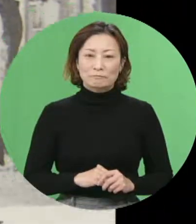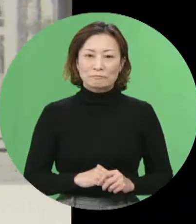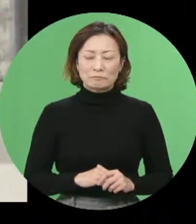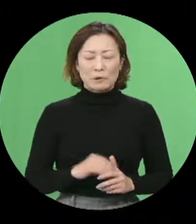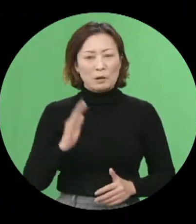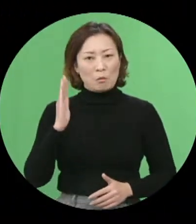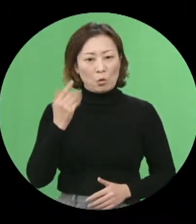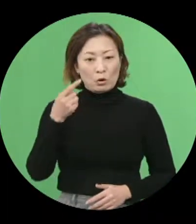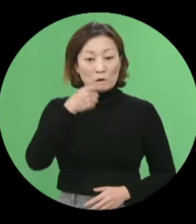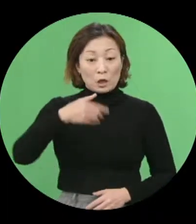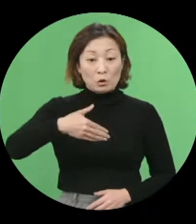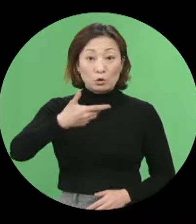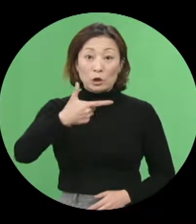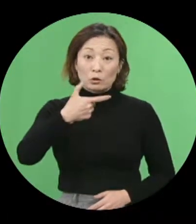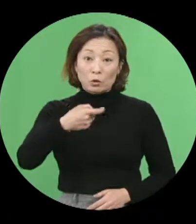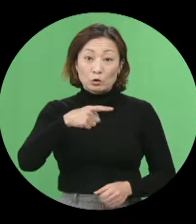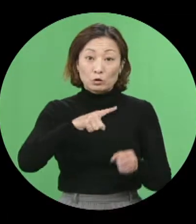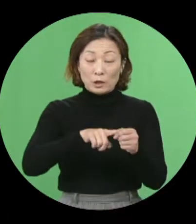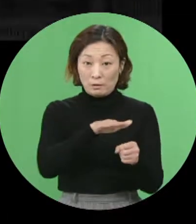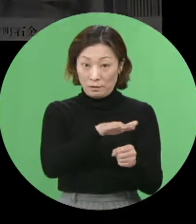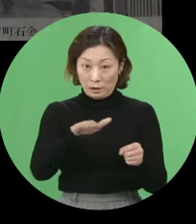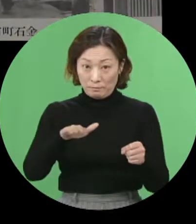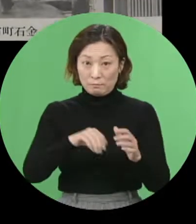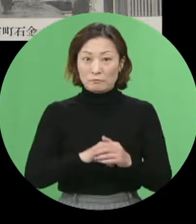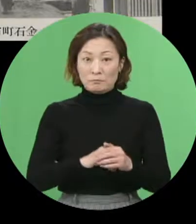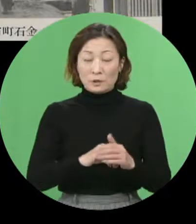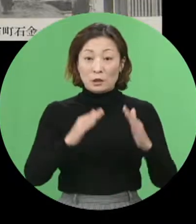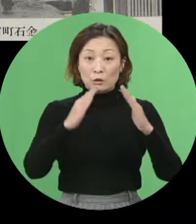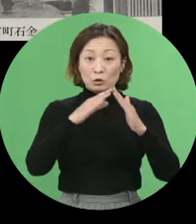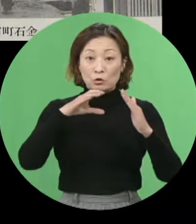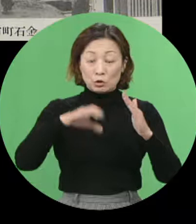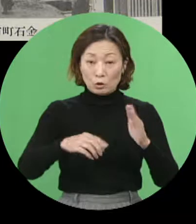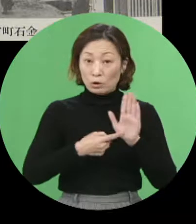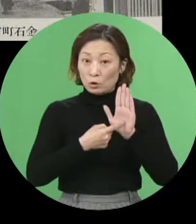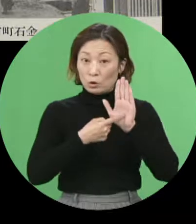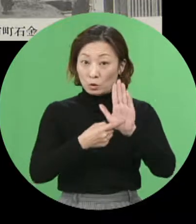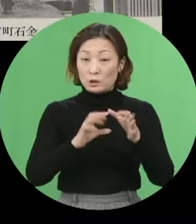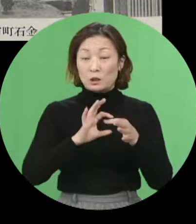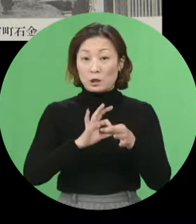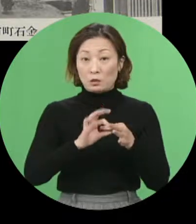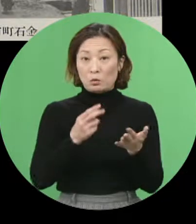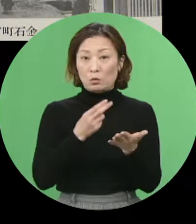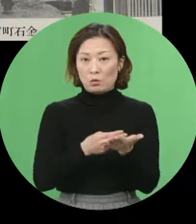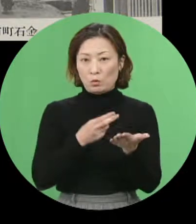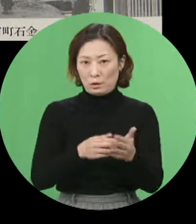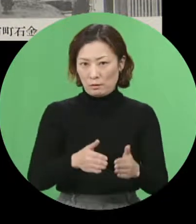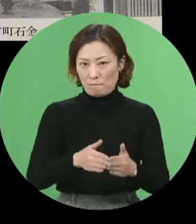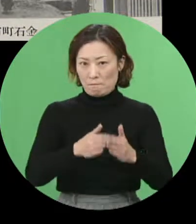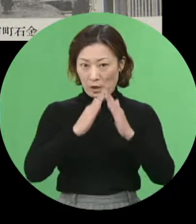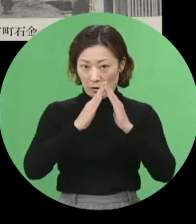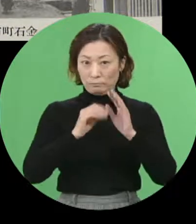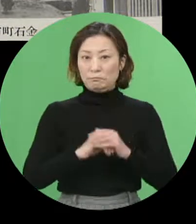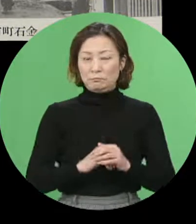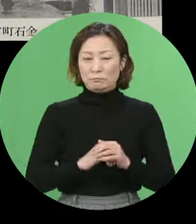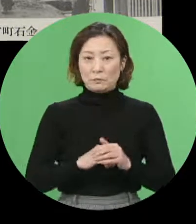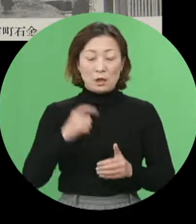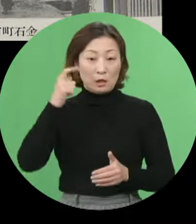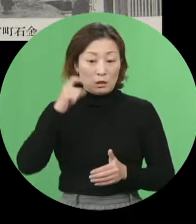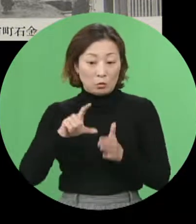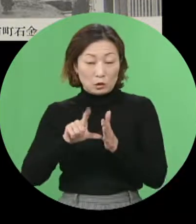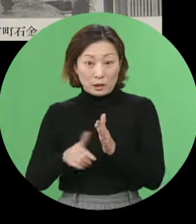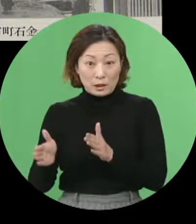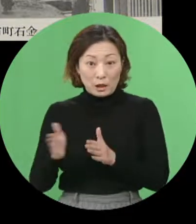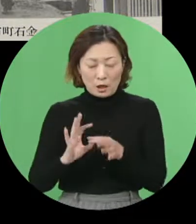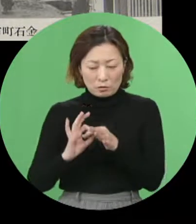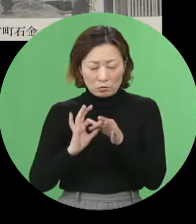しかし1960年代に住居表示に関する法律が制定され、半世紀から